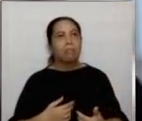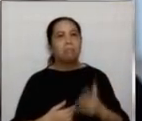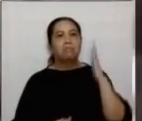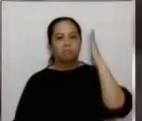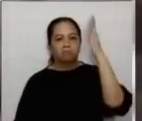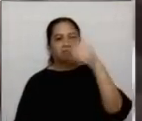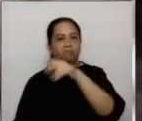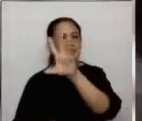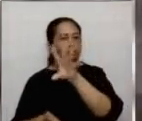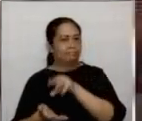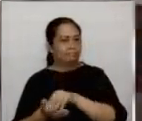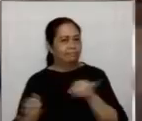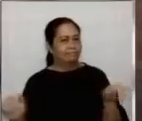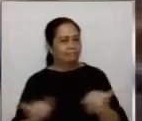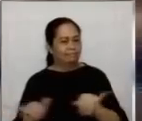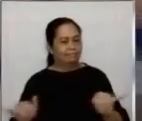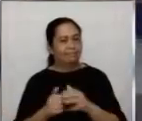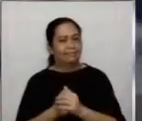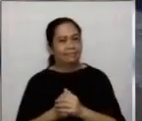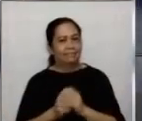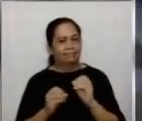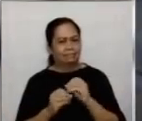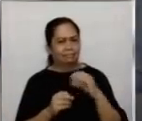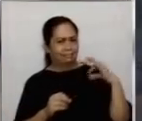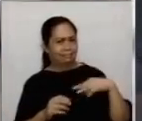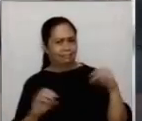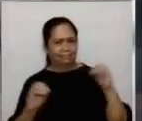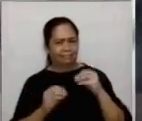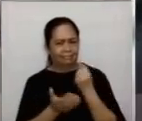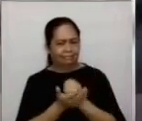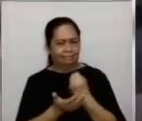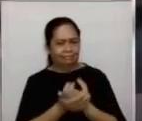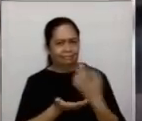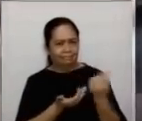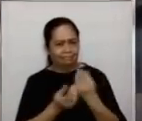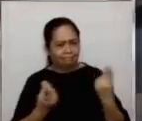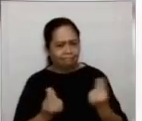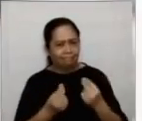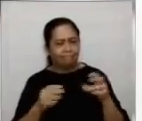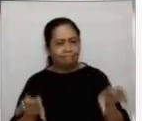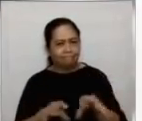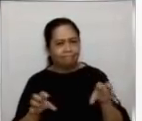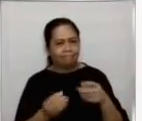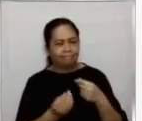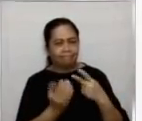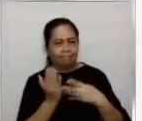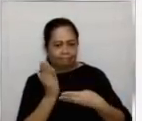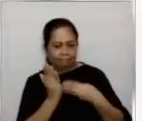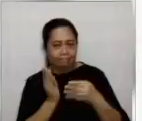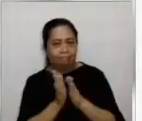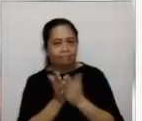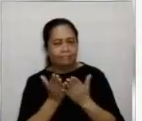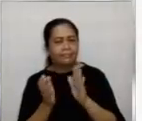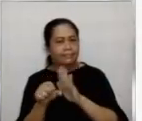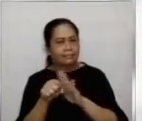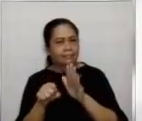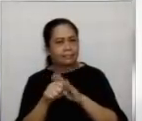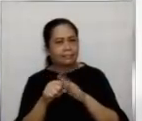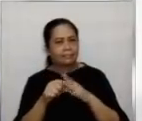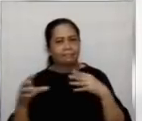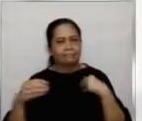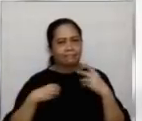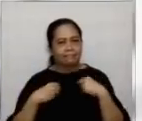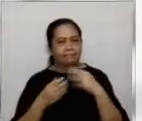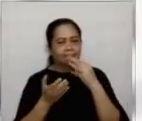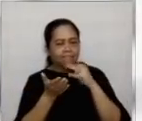ganito rin. Walang kinikita si Teacher Edeline sa mga ginagawa niyang mga booklet. Sapat na raw ang mga natatanggap niya mga mensahe